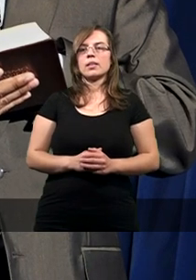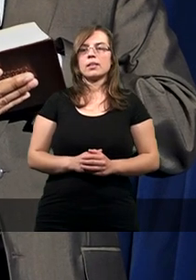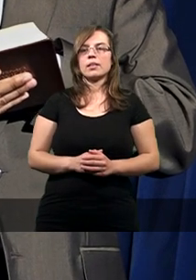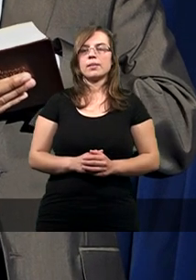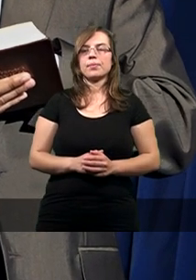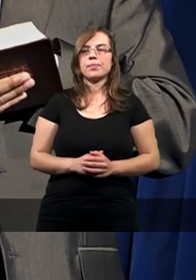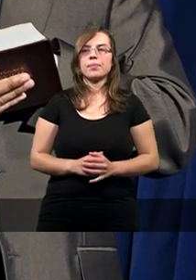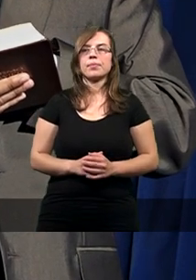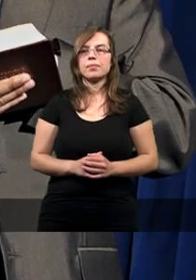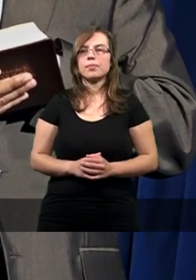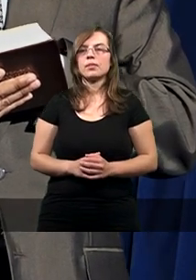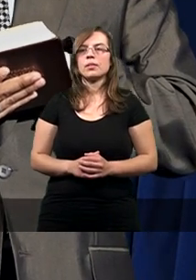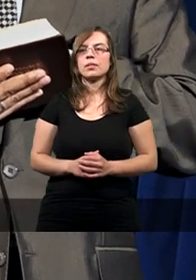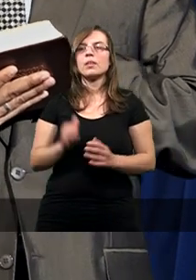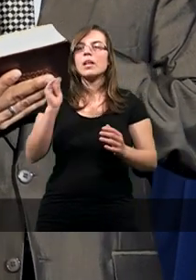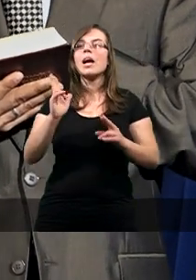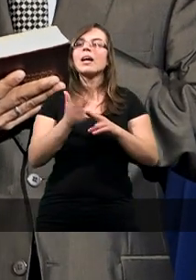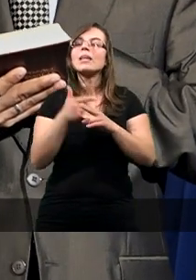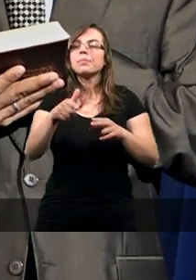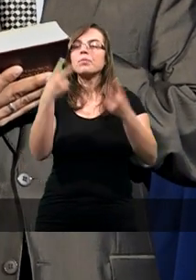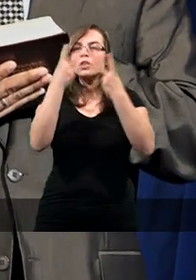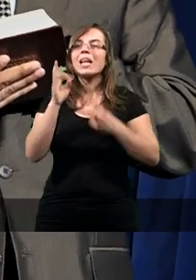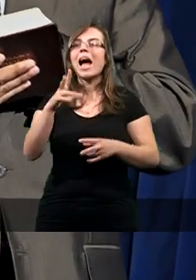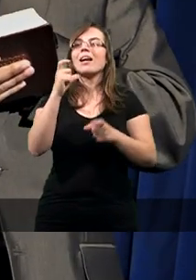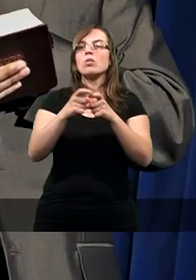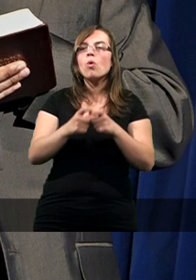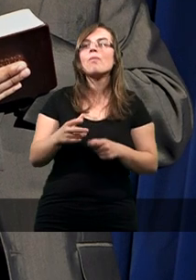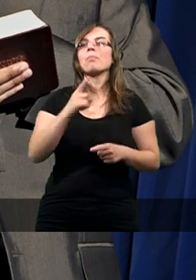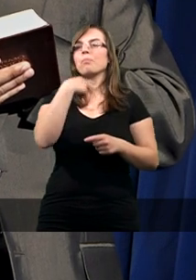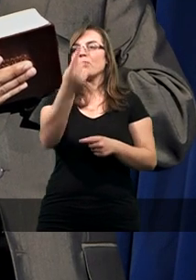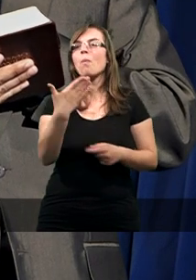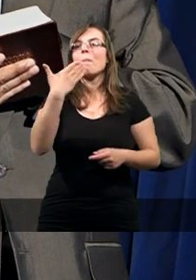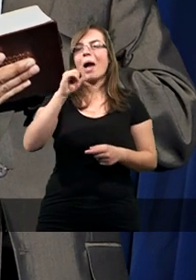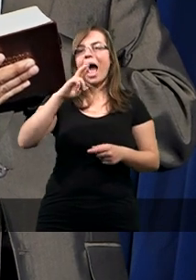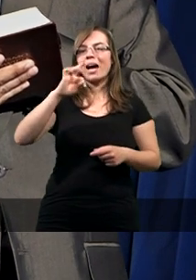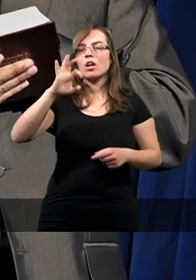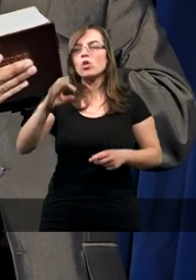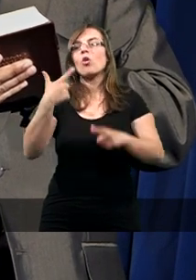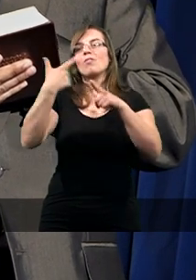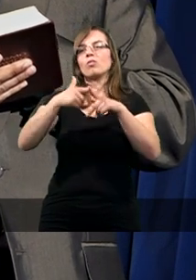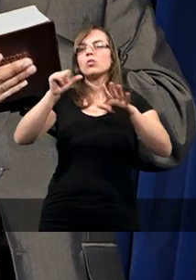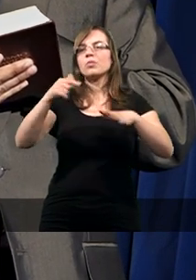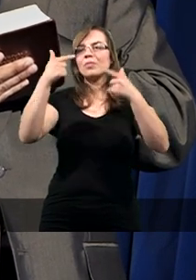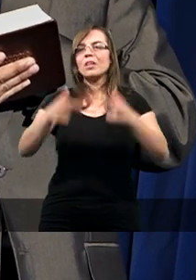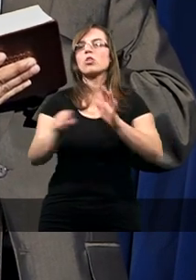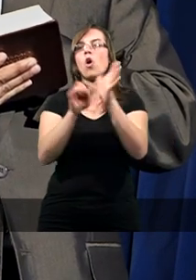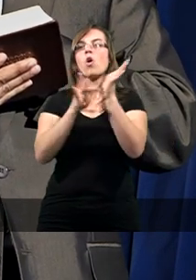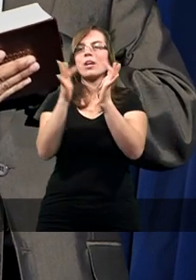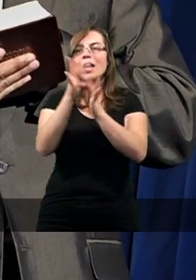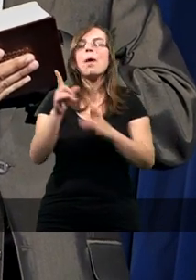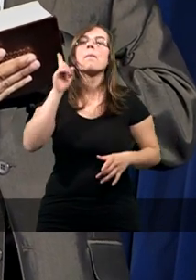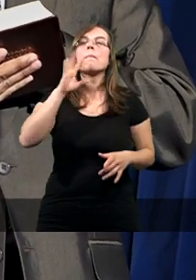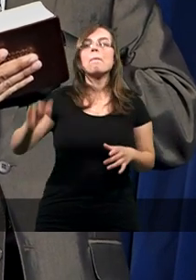ask of God, God will give to you. I czytamy takie słowa. Rzekła więc Marta w 21 wierszu do